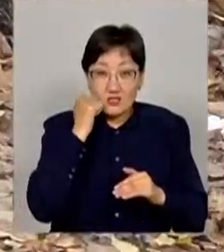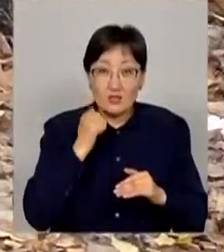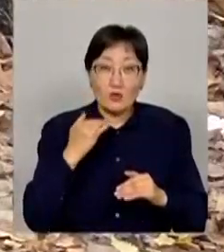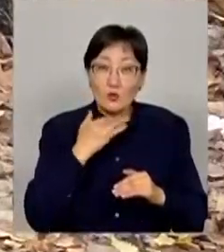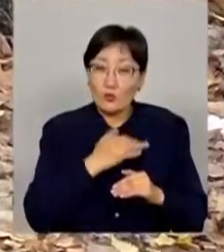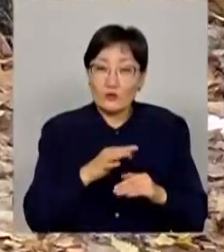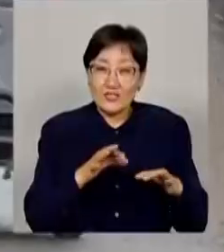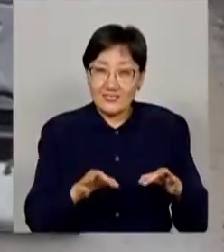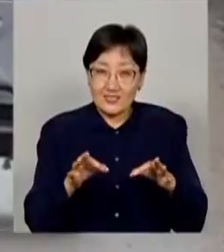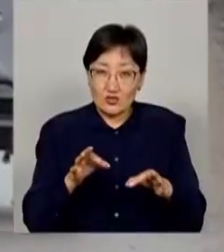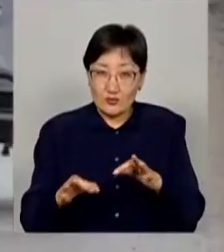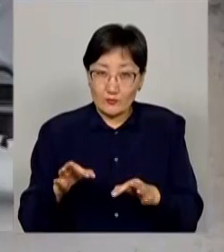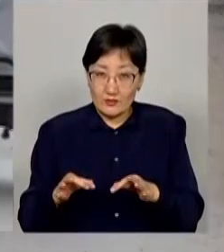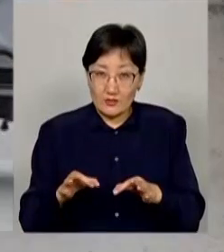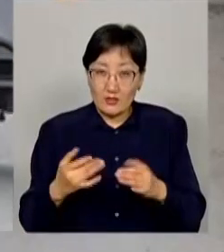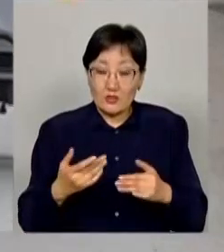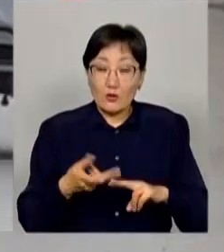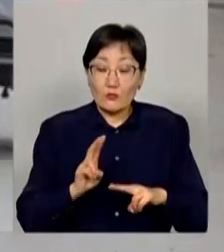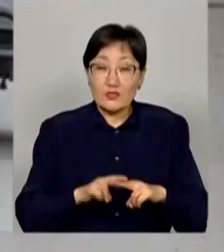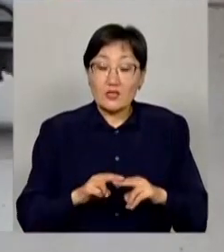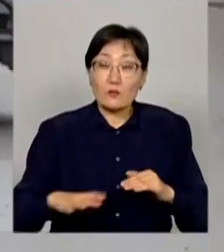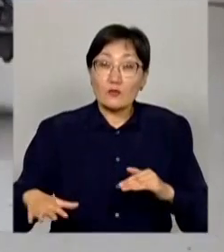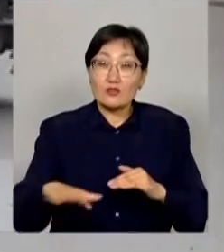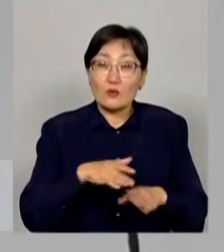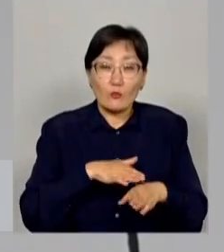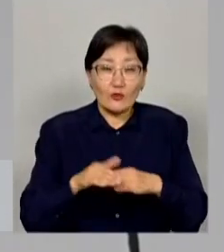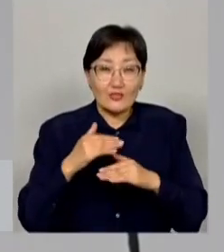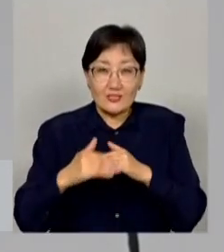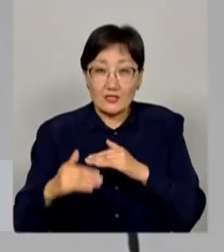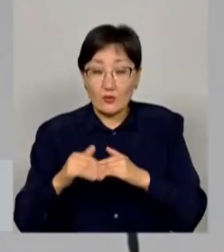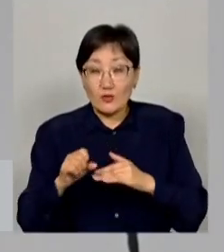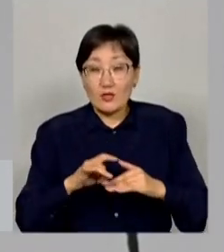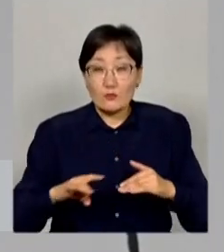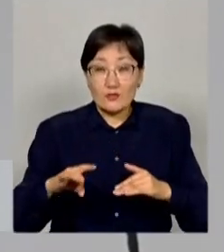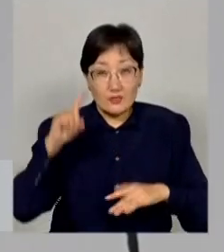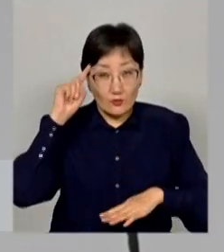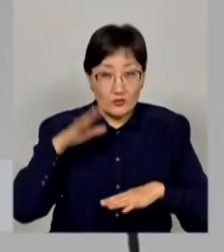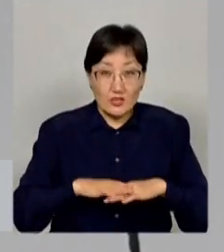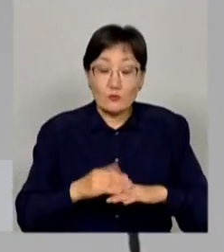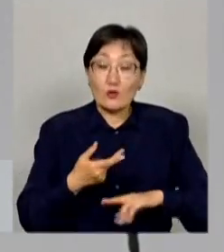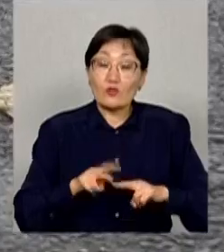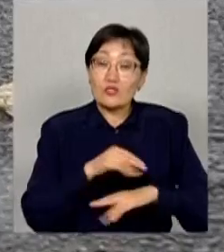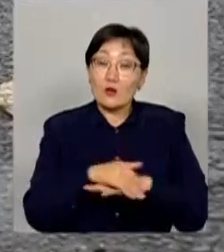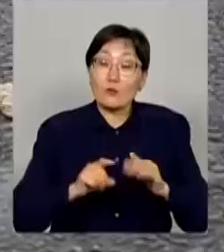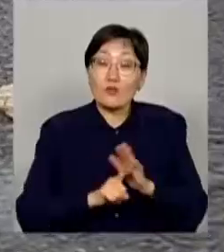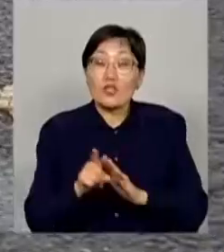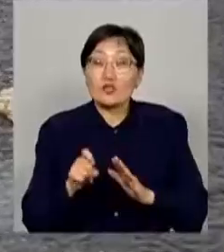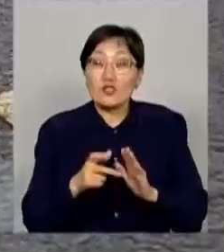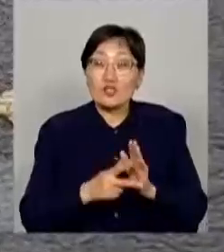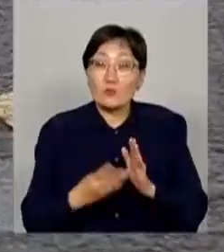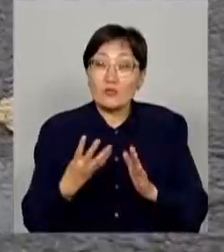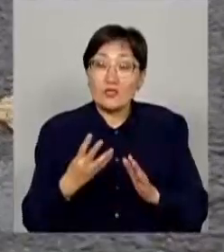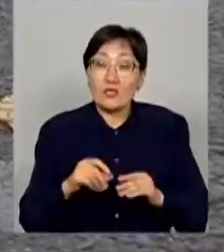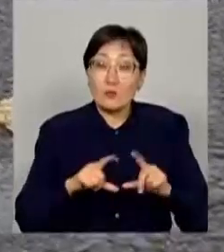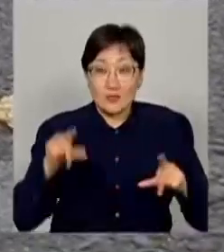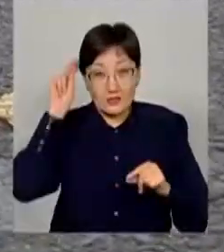жері шұрық тесік болған. Енді қазір бұл маң тақтайдай теп-тегіс. Алатау аудан әкімдігі Жәдігер көшесінен бастап нөмірі 184-ші